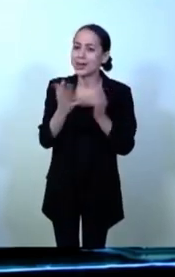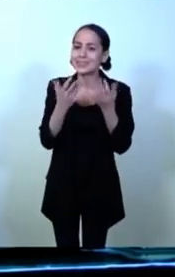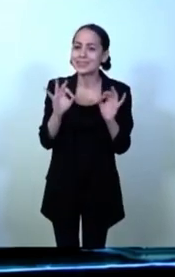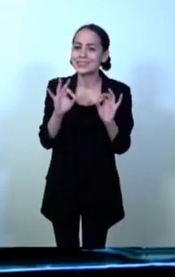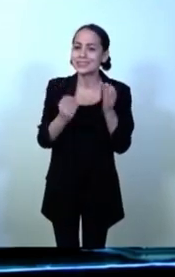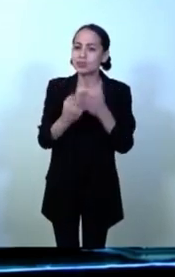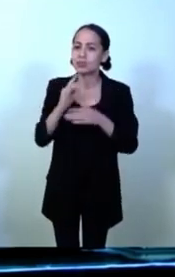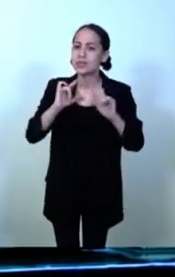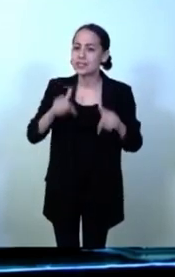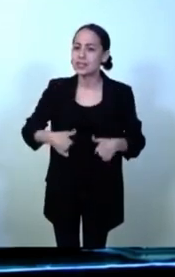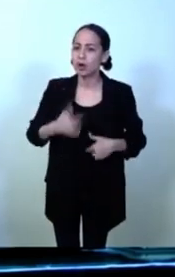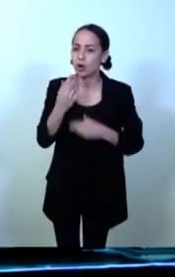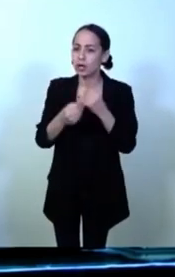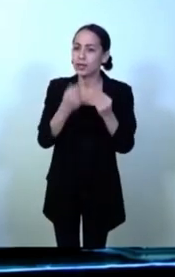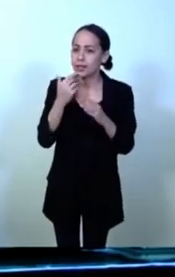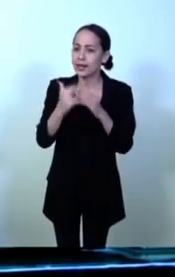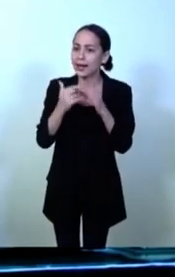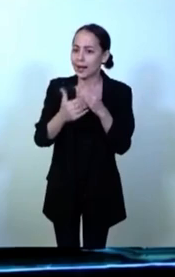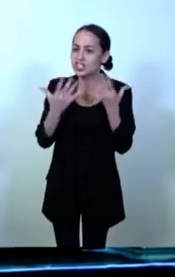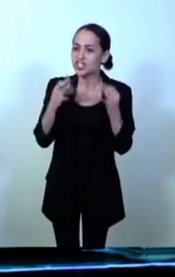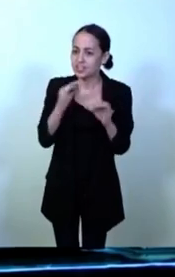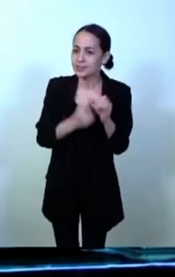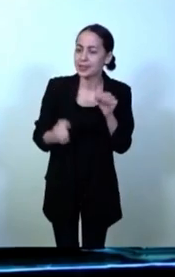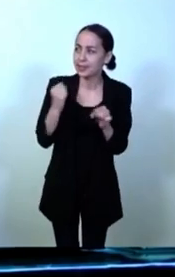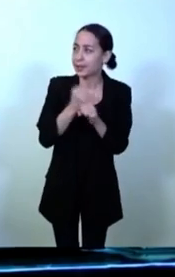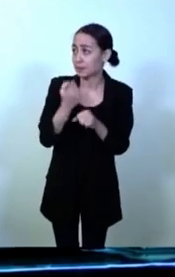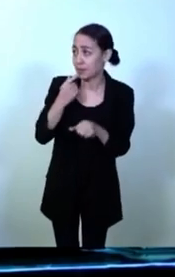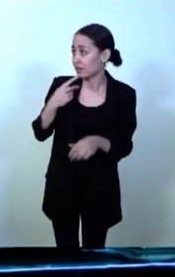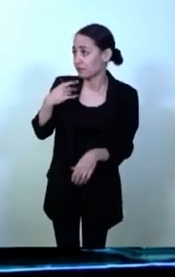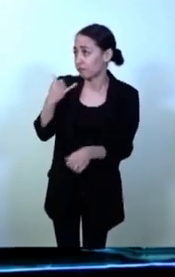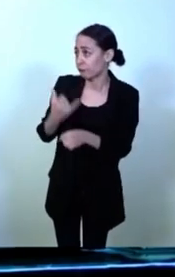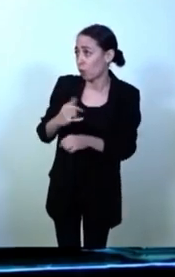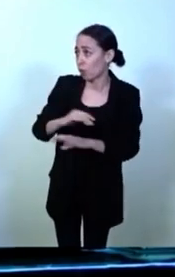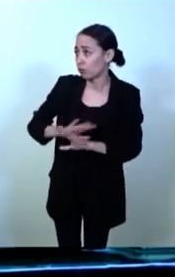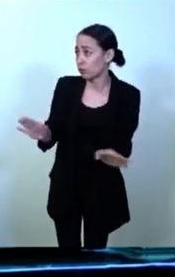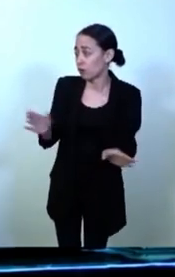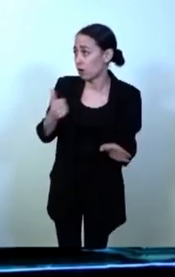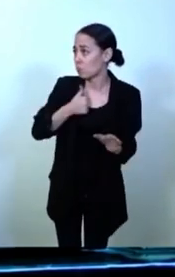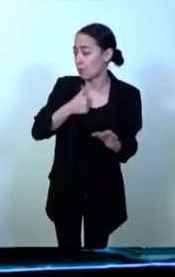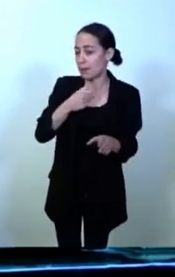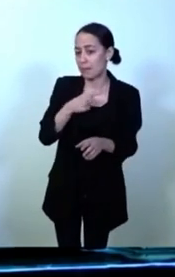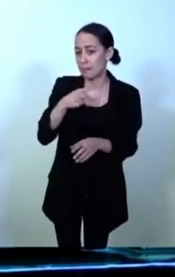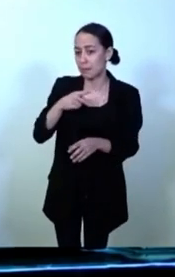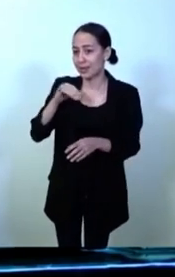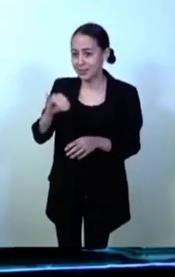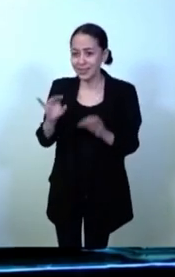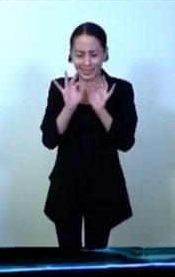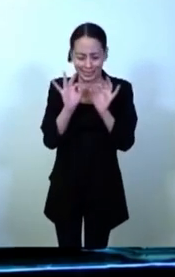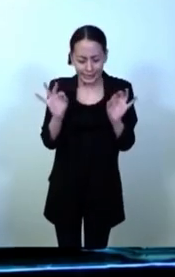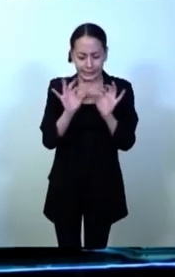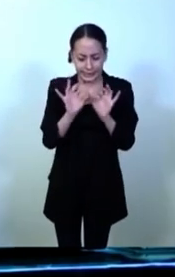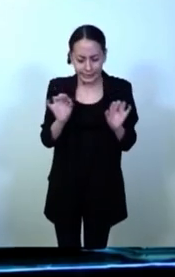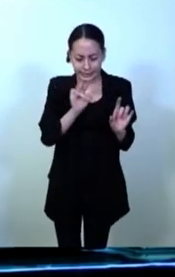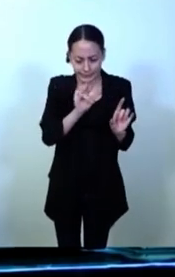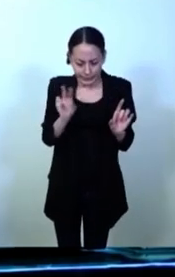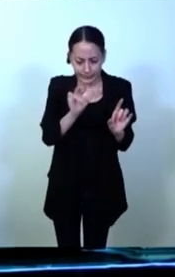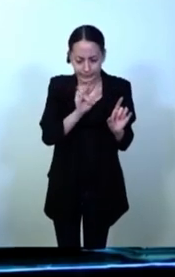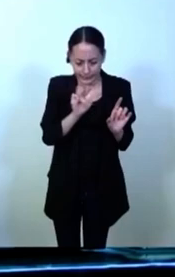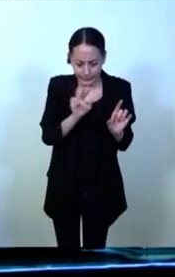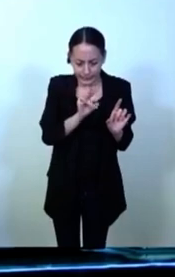Mais ce n'est pas vrai. Je ne fais pas un effet de manche, croyez-moi, j'ai pris la peine de lire le PPI ligne par ligne et l'intégralité du projet de